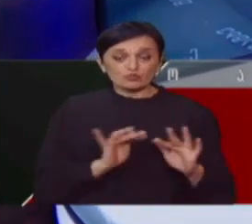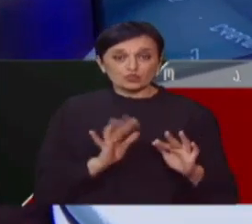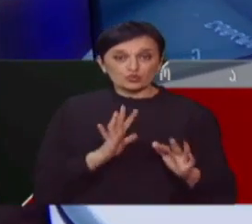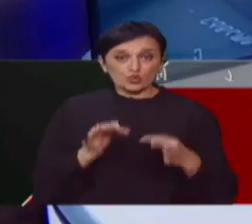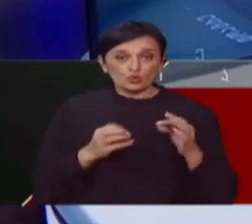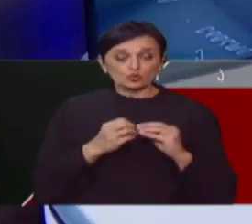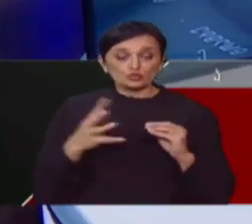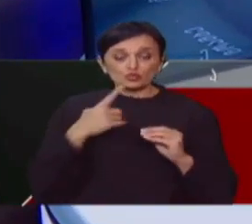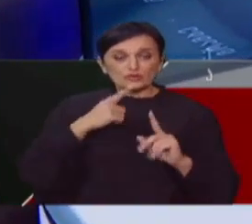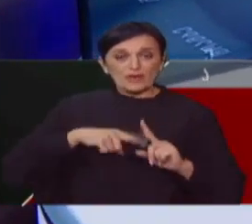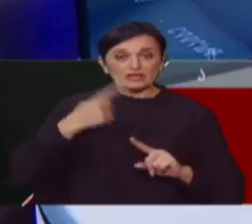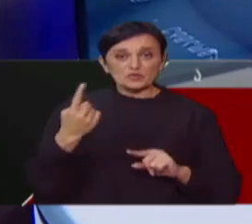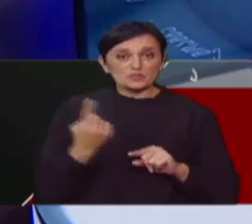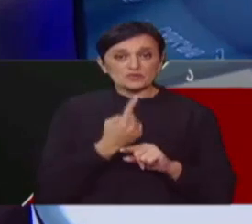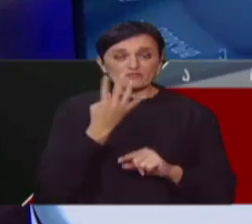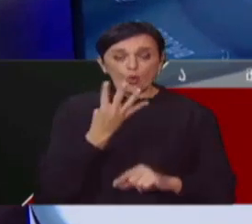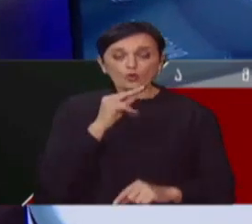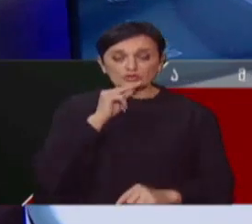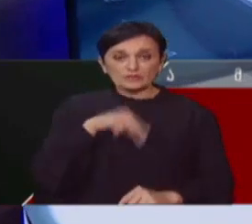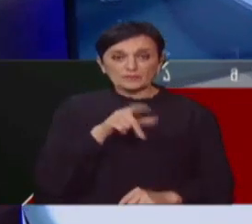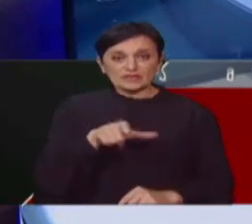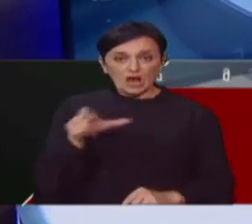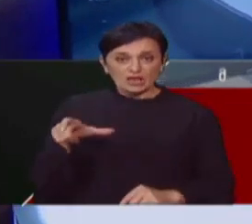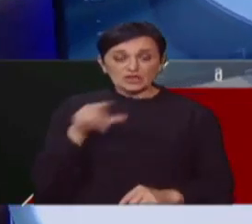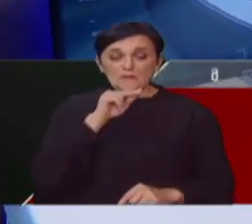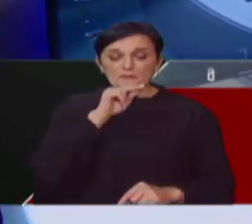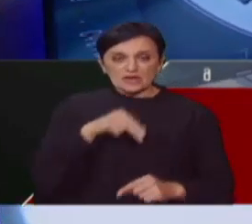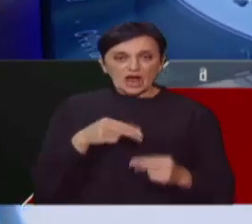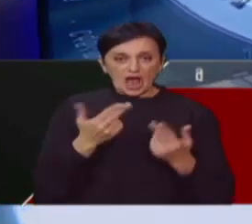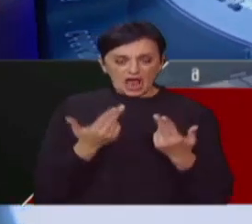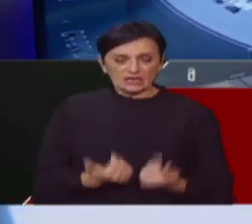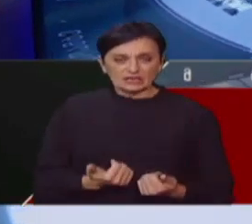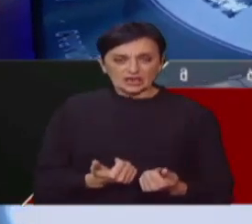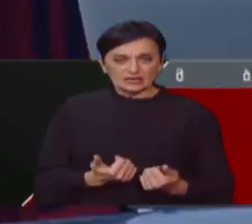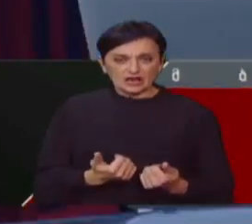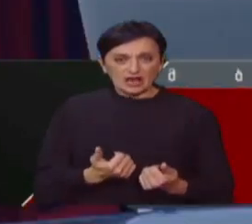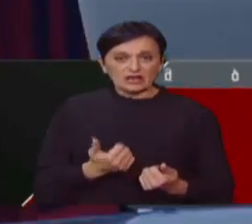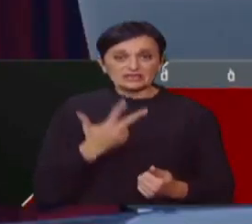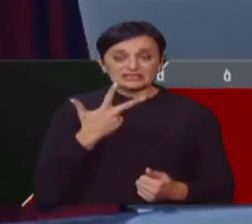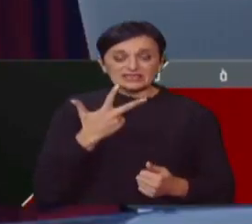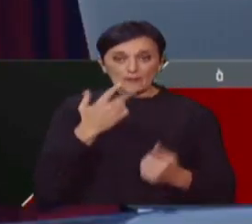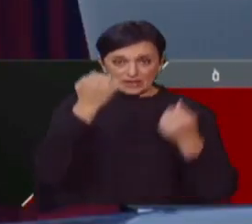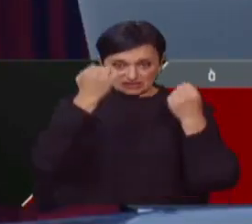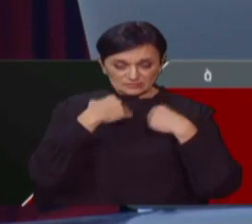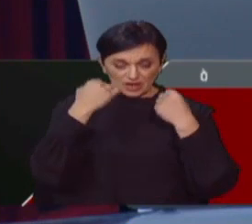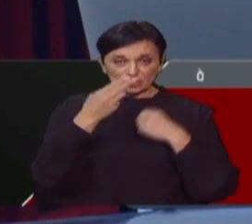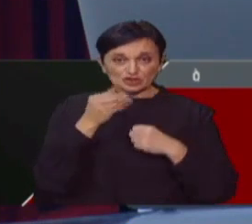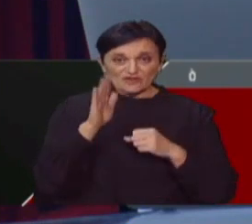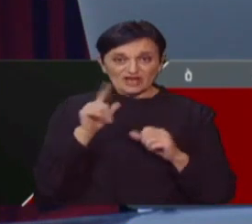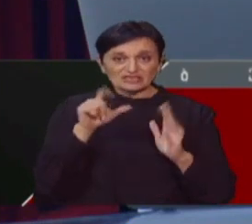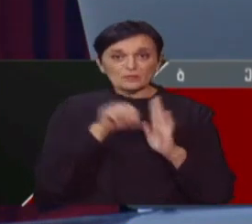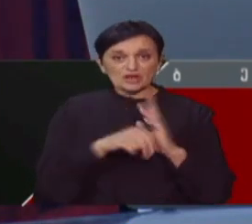gaimerta 15 tsqlis shemdeg pirvelad 4 braldebulma mat mimart saqenebuli braldebebi aghiar. Samma spetsrazmelma Shavadzis